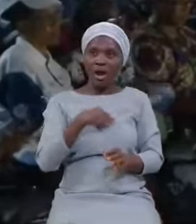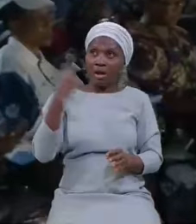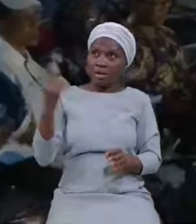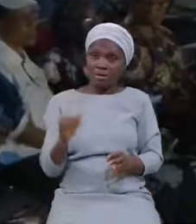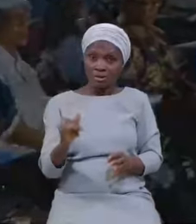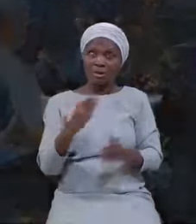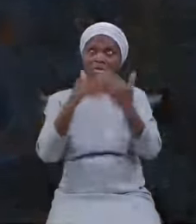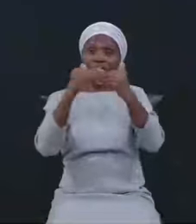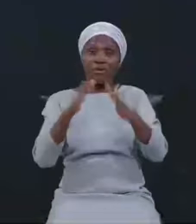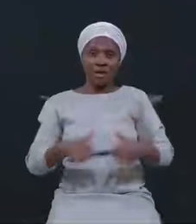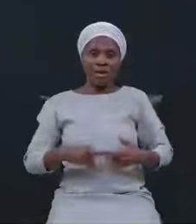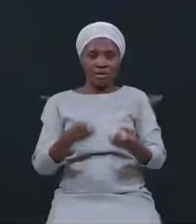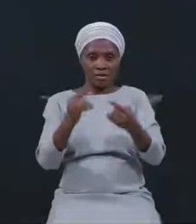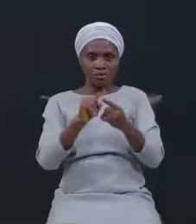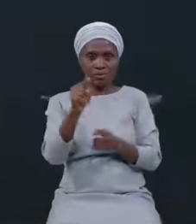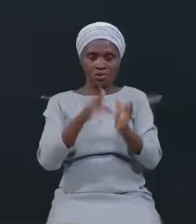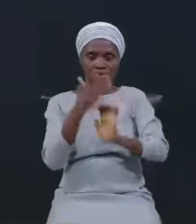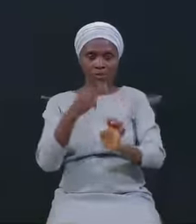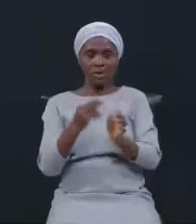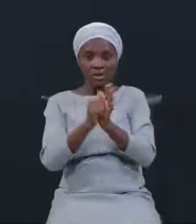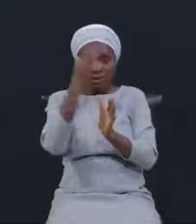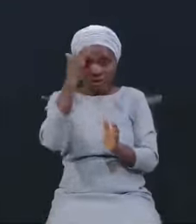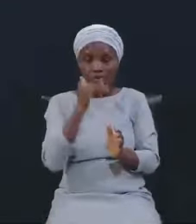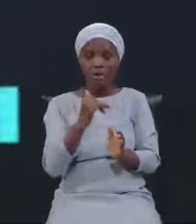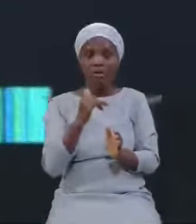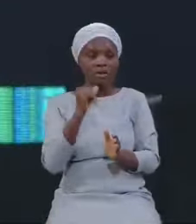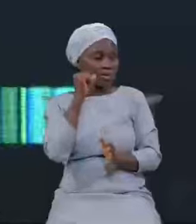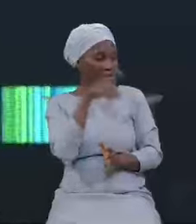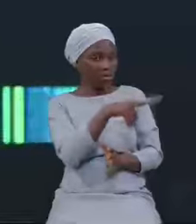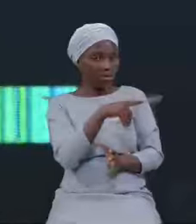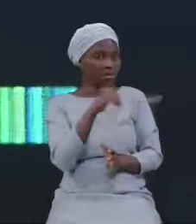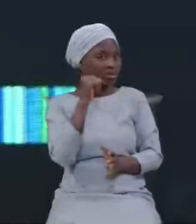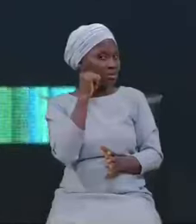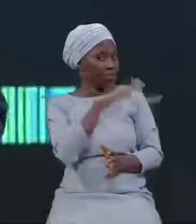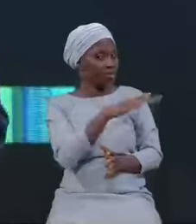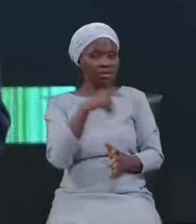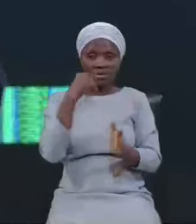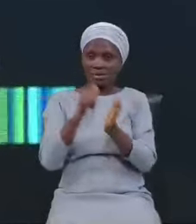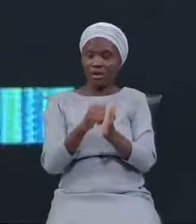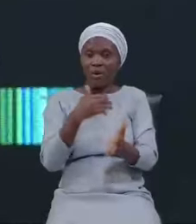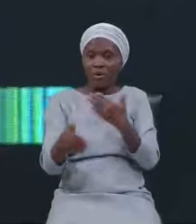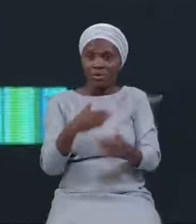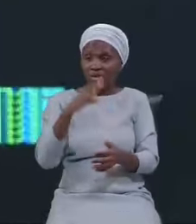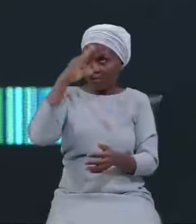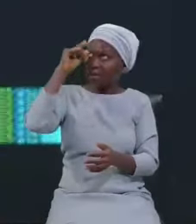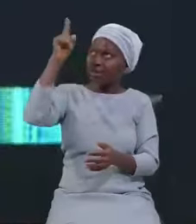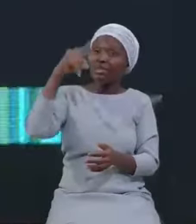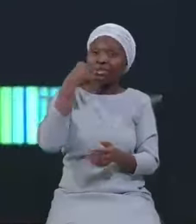tout ce qu'il vous dira, faites-le. Pensez à